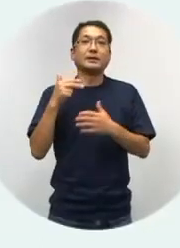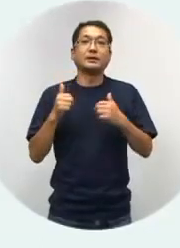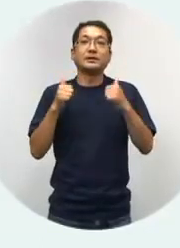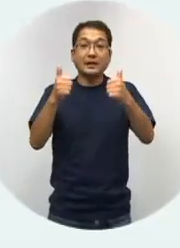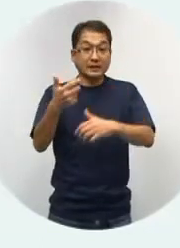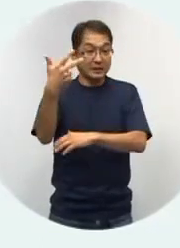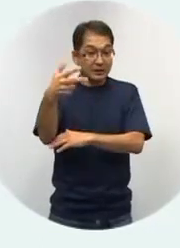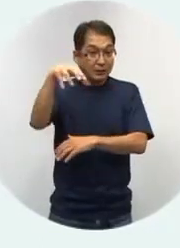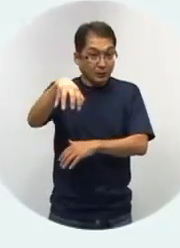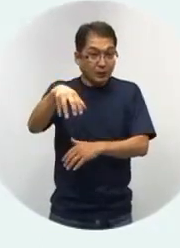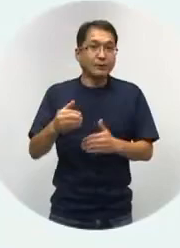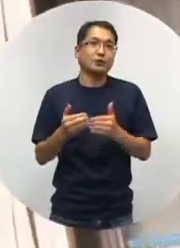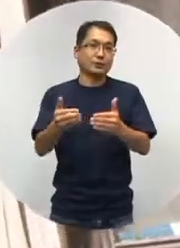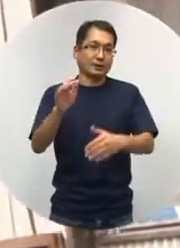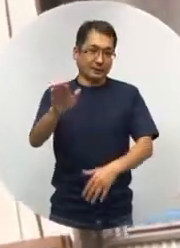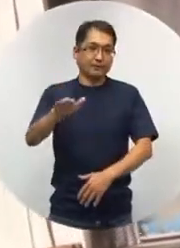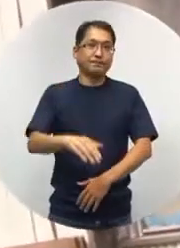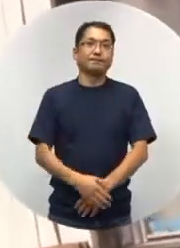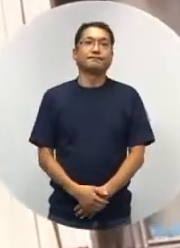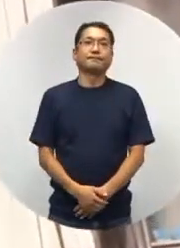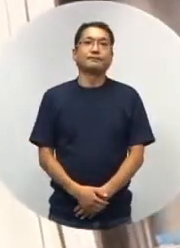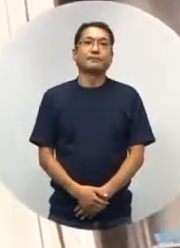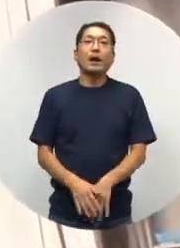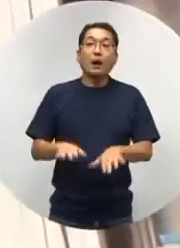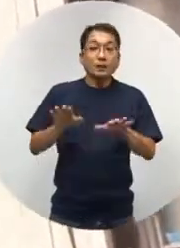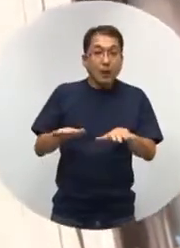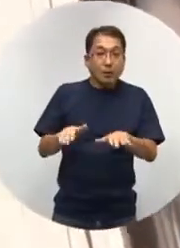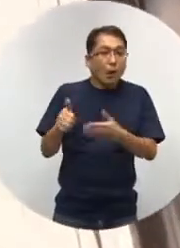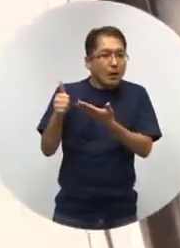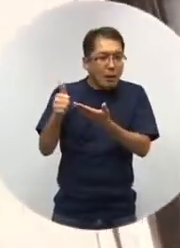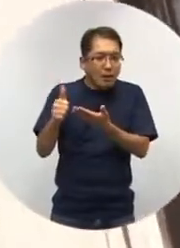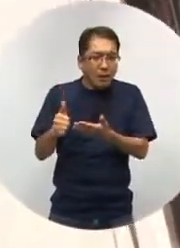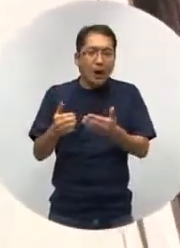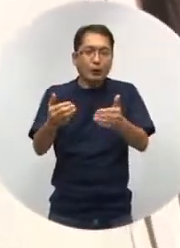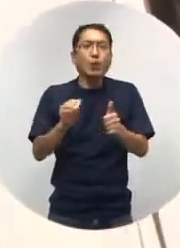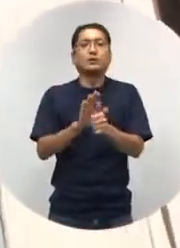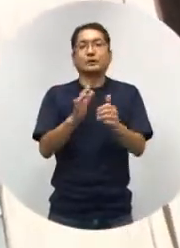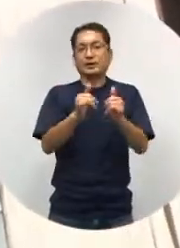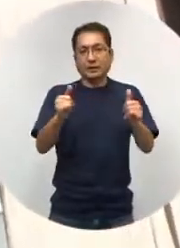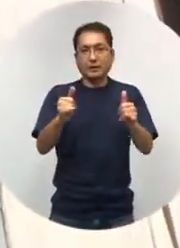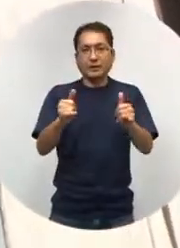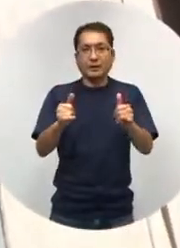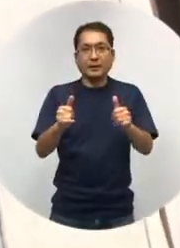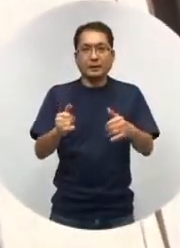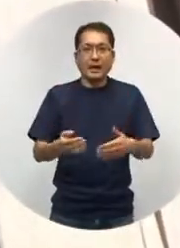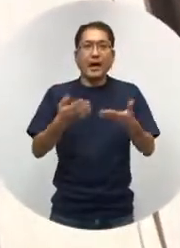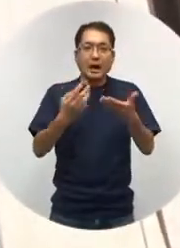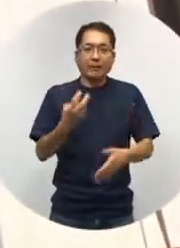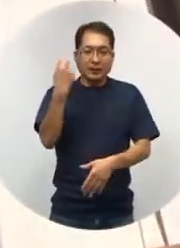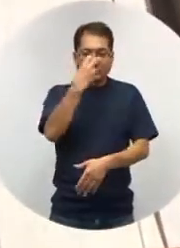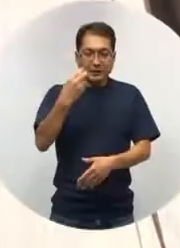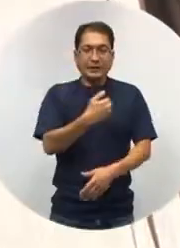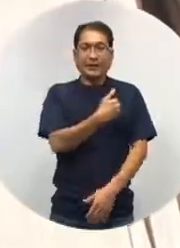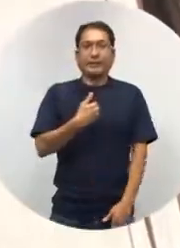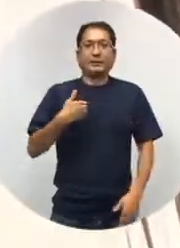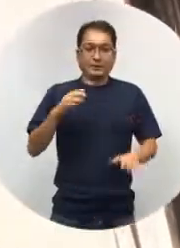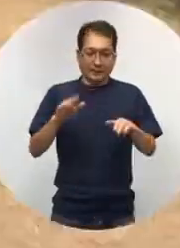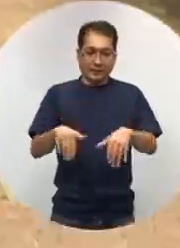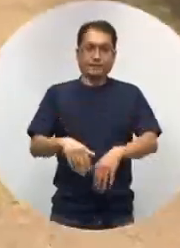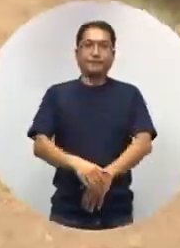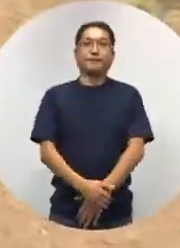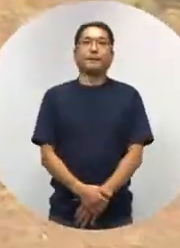ています。 今の方は要支援者の方で安否確認が完了しました。はい。